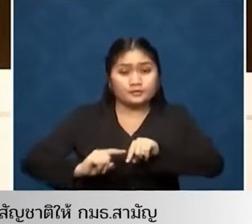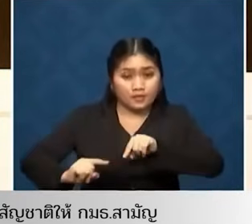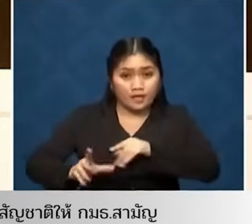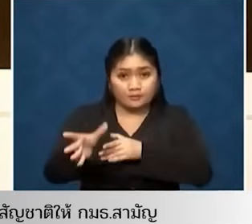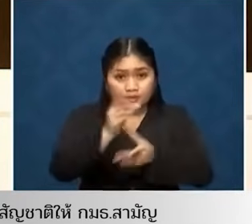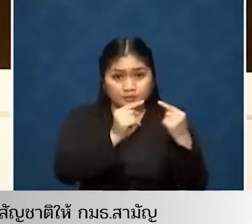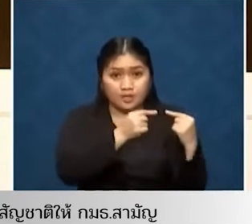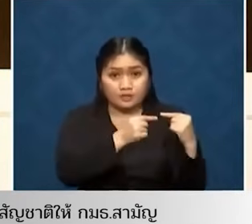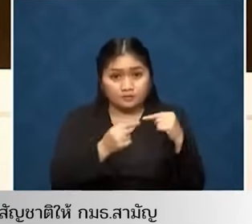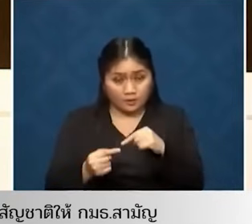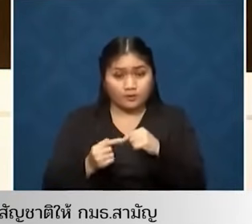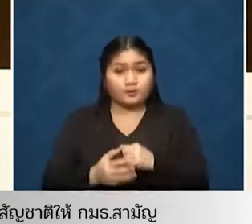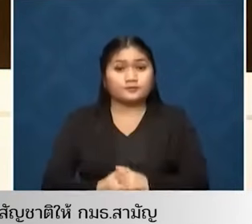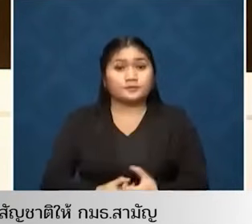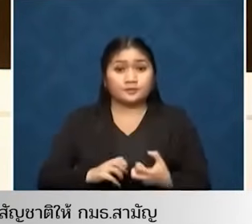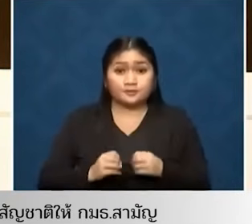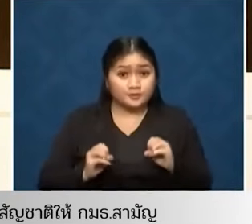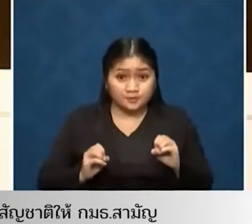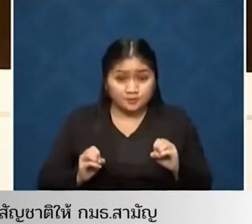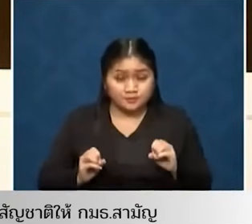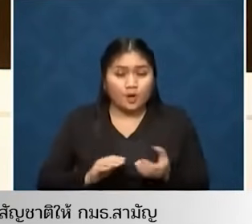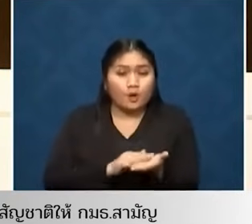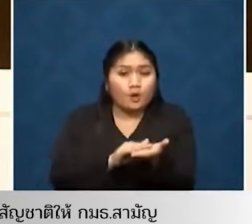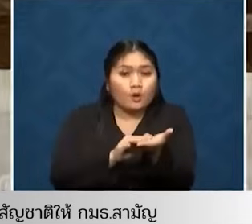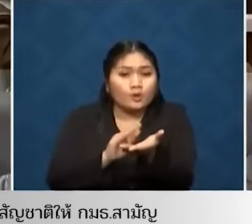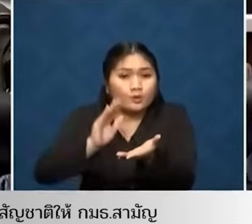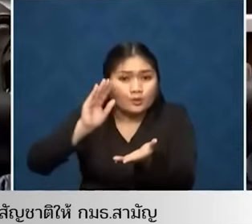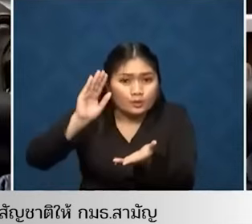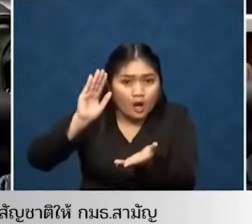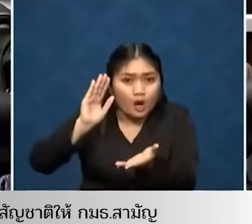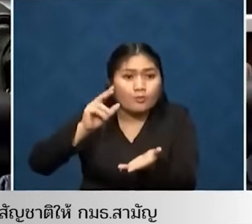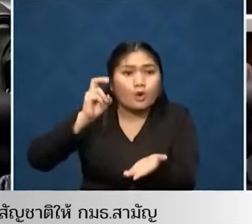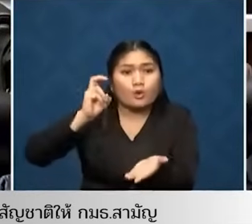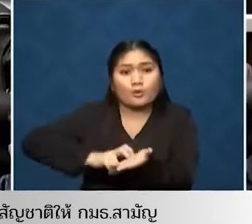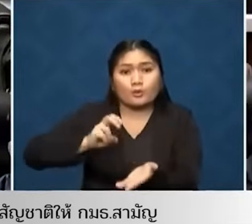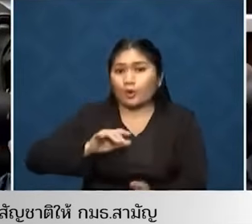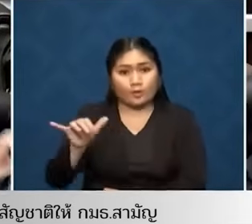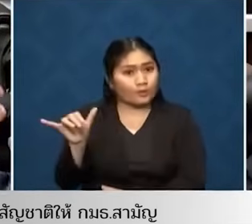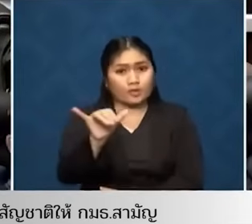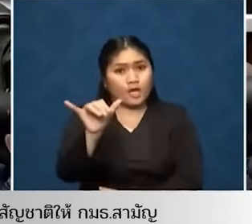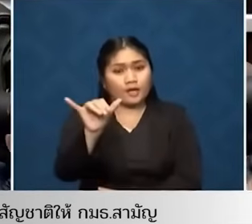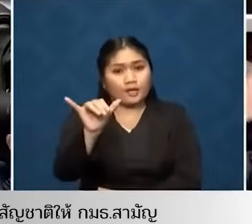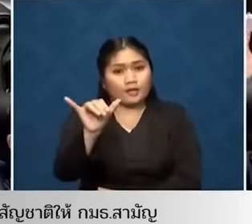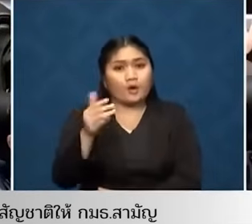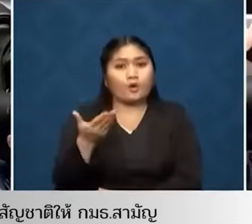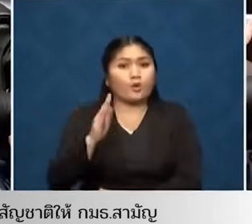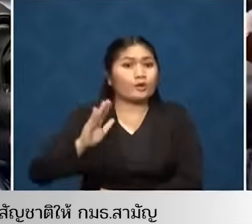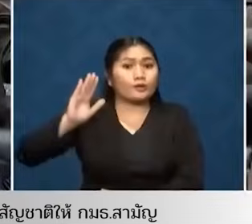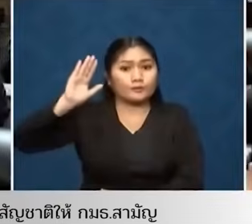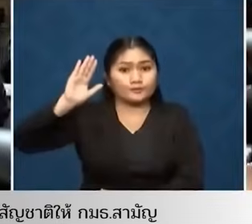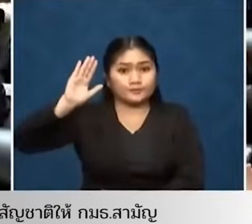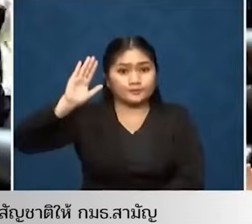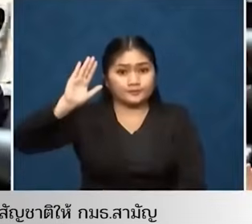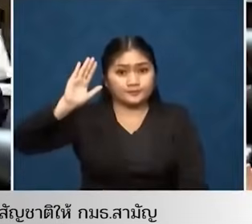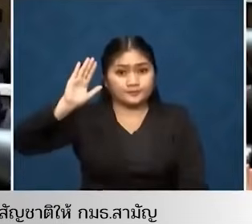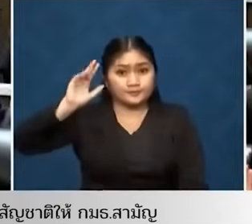กัดข้องนะครับ ท่านประธานครับขออนุญาตครับเมื่อกี้ยังไม่ได้ขอผู้รับรองครับขอผู้รับรองด้วยคร ับ ขอผู้รับรองด้วยครับครับ